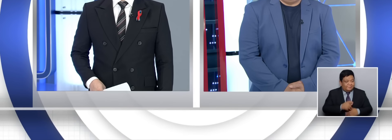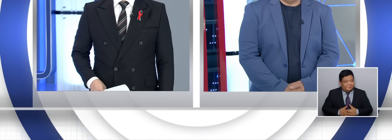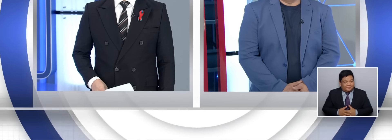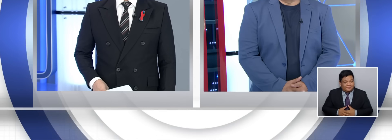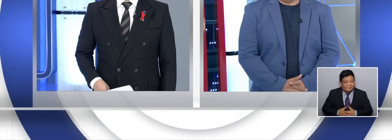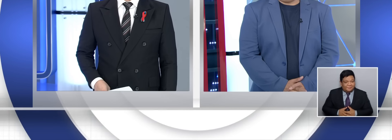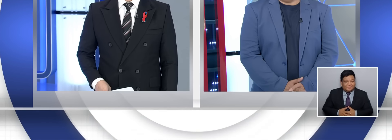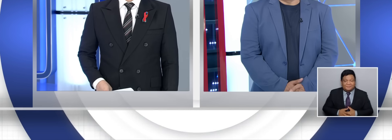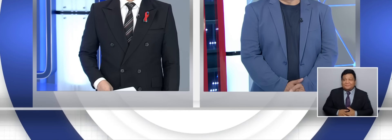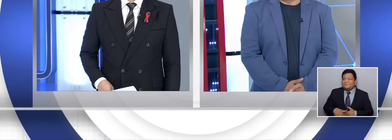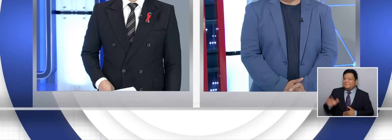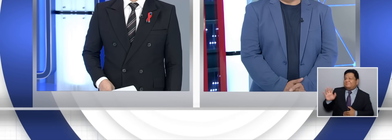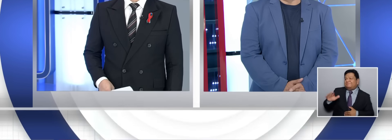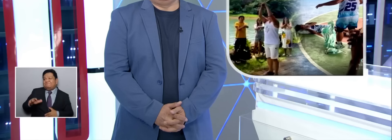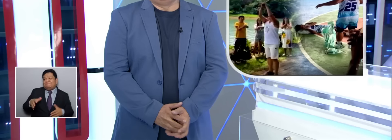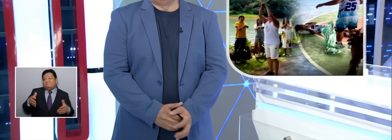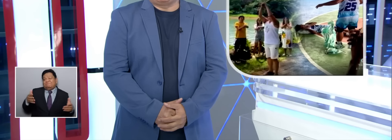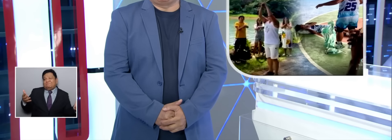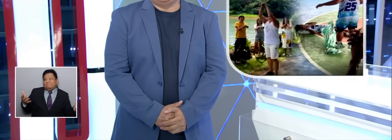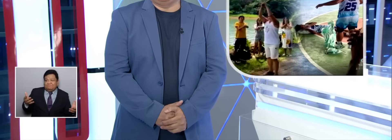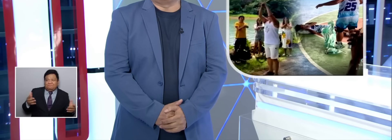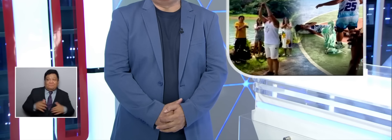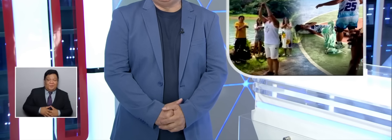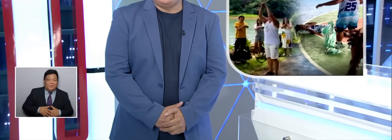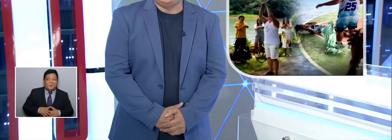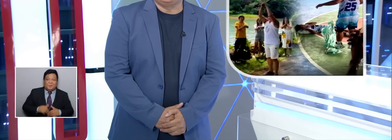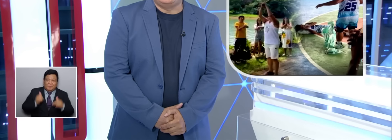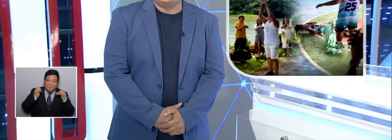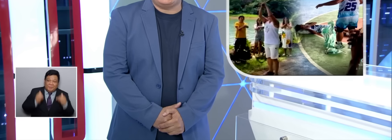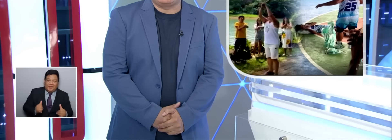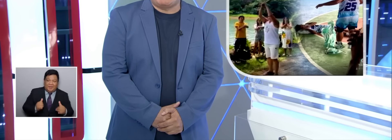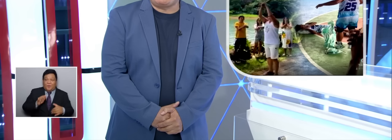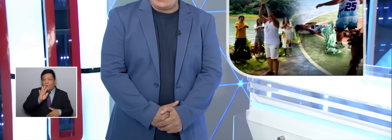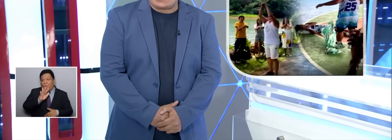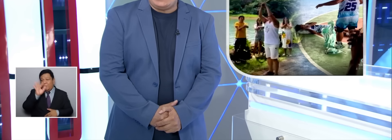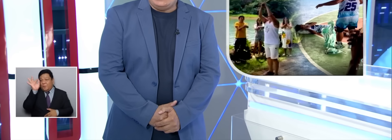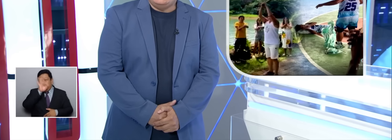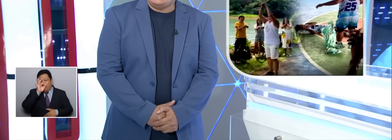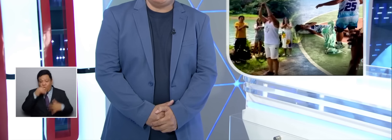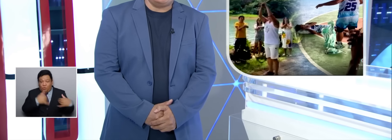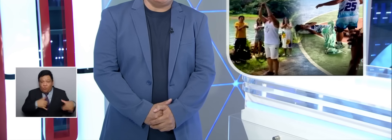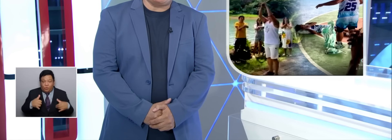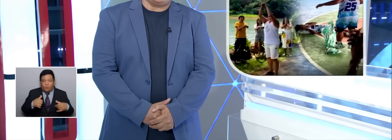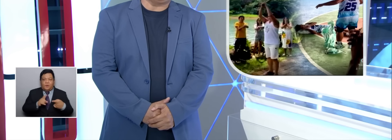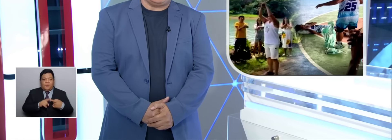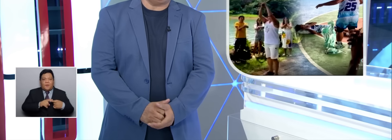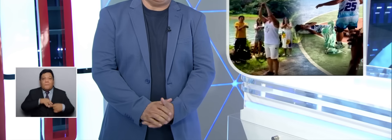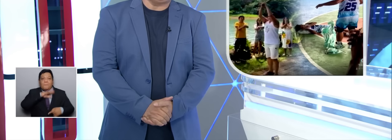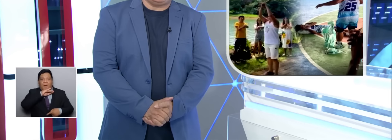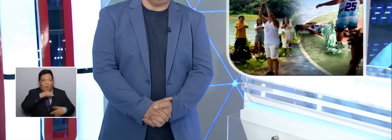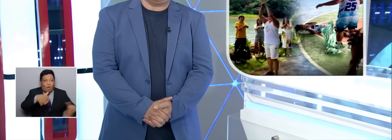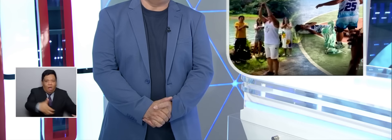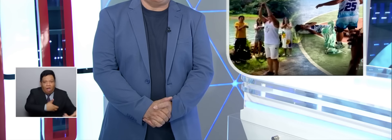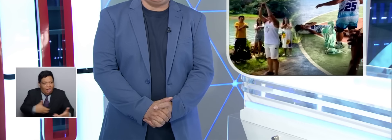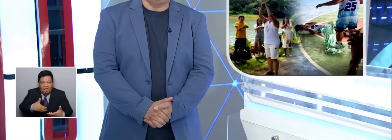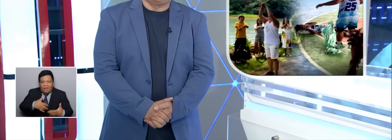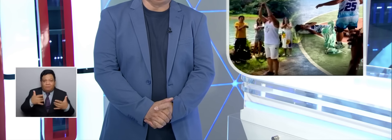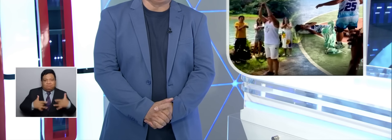Kuyang Henry, aba, yung di nalulumang mga larong Pinoy tulad ng agawang biik, na level up ang excitement